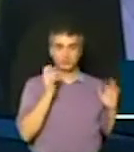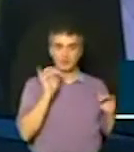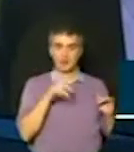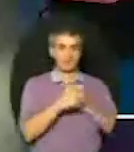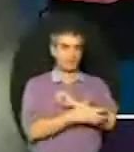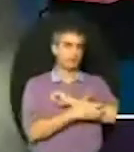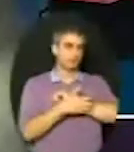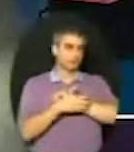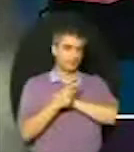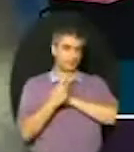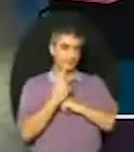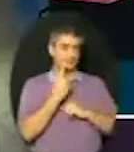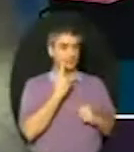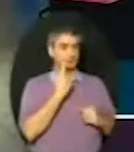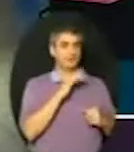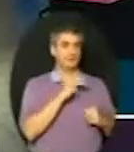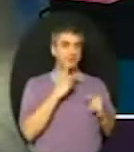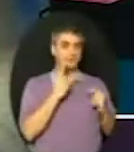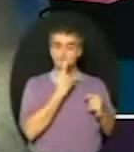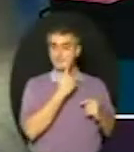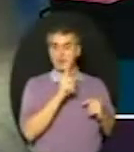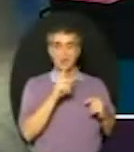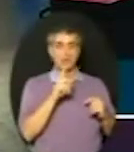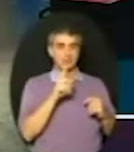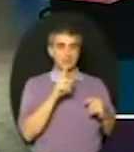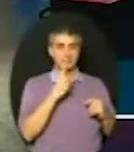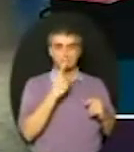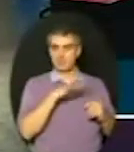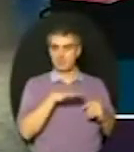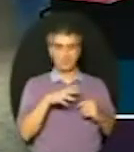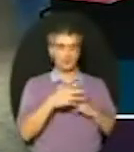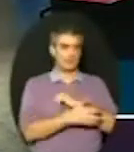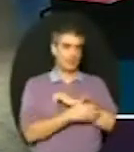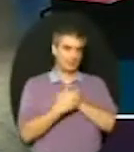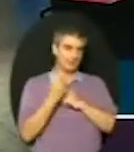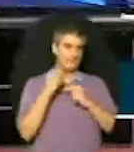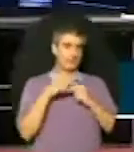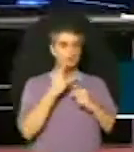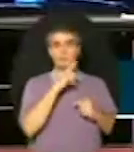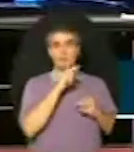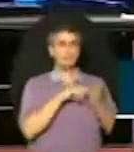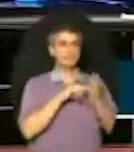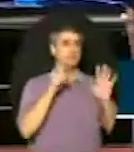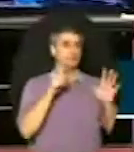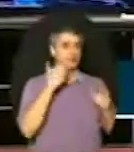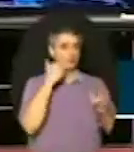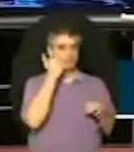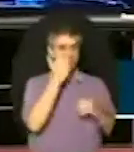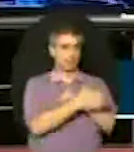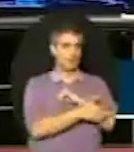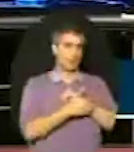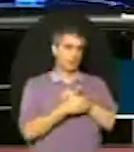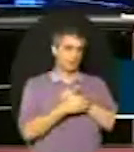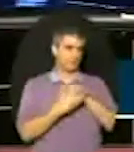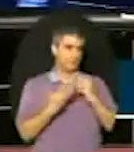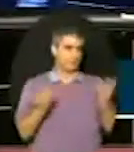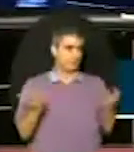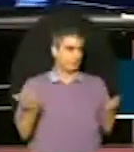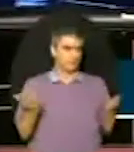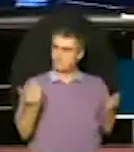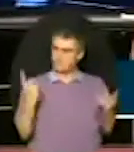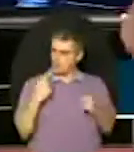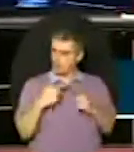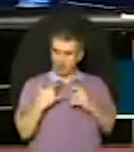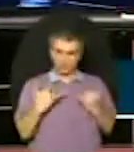770,000 עניים ומיליון שבע ילדים עניים ועוד 1.7 מיליון מבוגרים עניים, איפה היינו